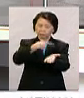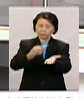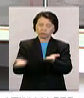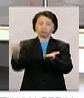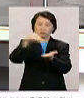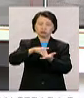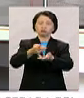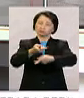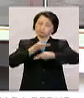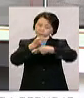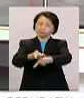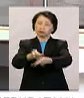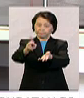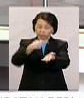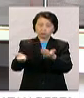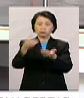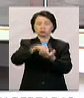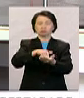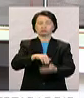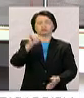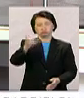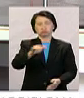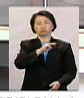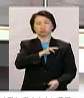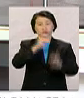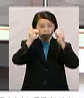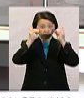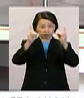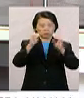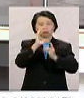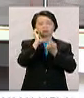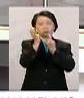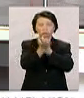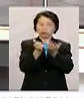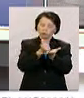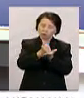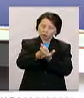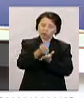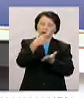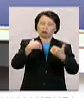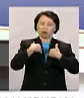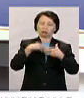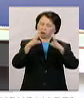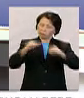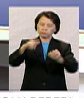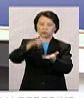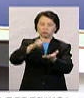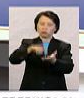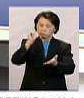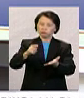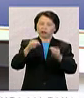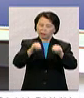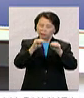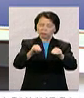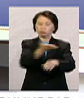semula pinjaman. Ya, Menteri Pendidikan Dr. Masli Malik berkata, budaya amanah terutama dalam melunaskan hutang harus dipupuk